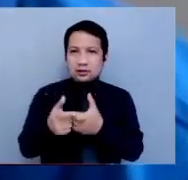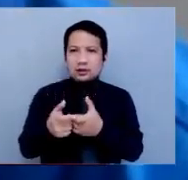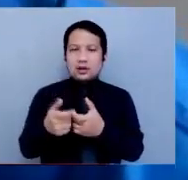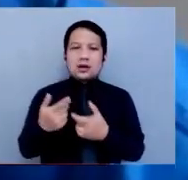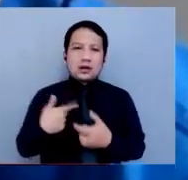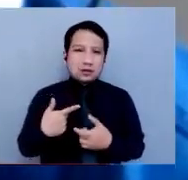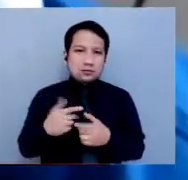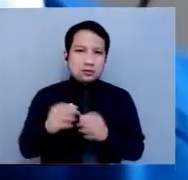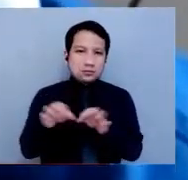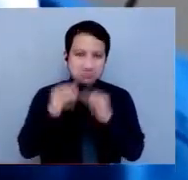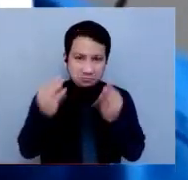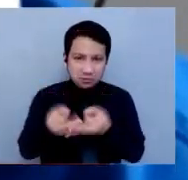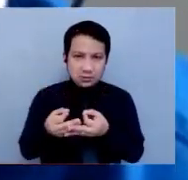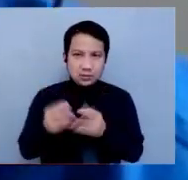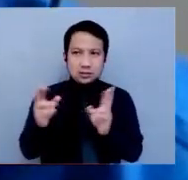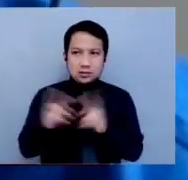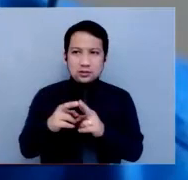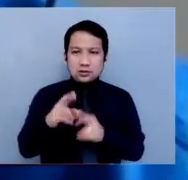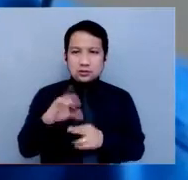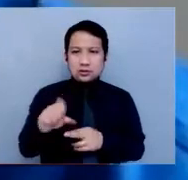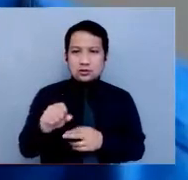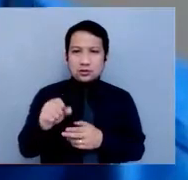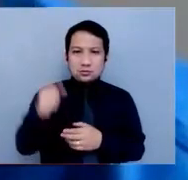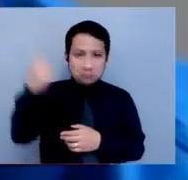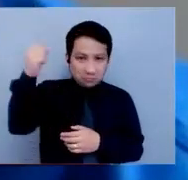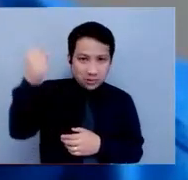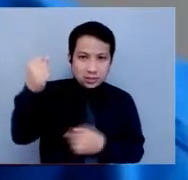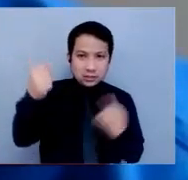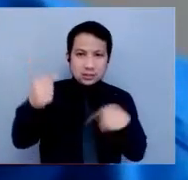family reunions, parties,